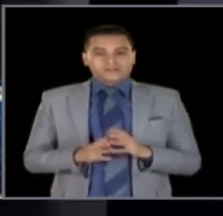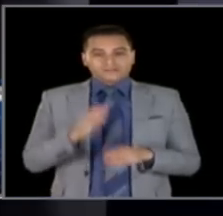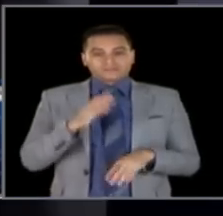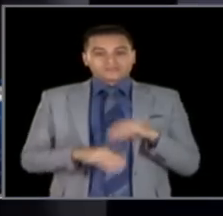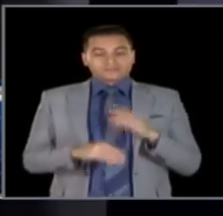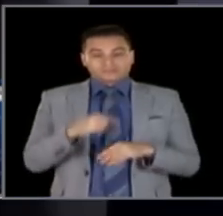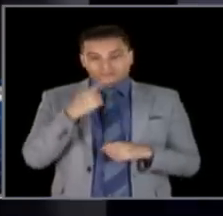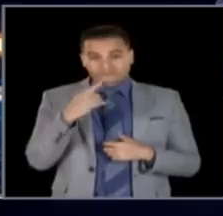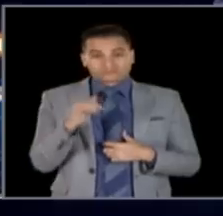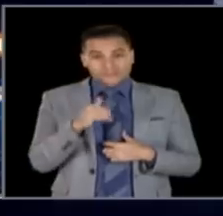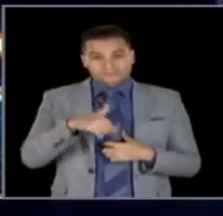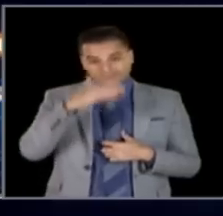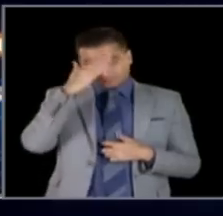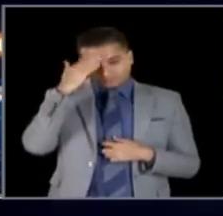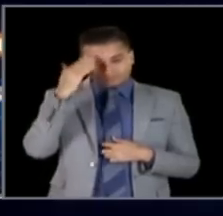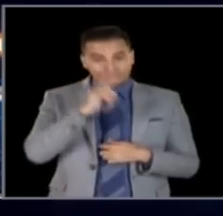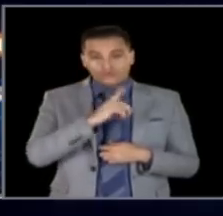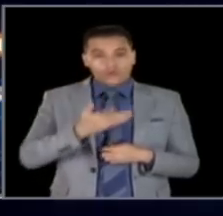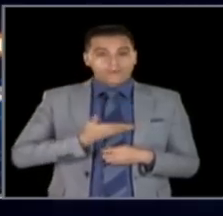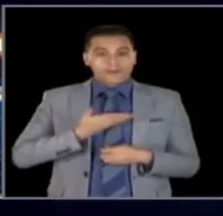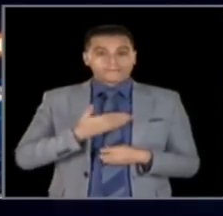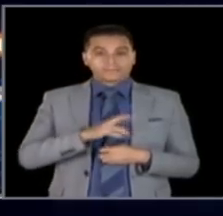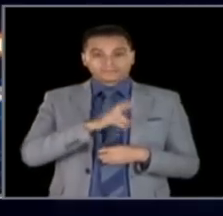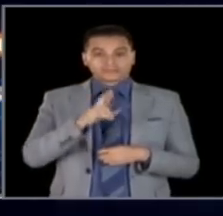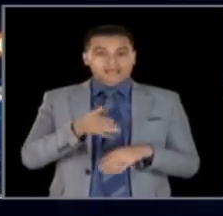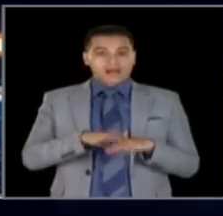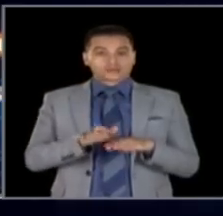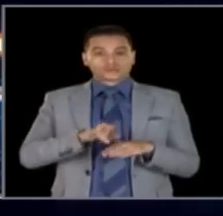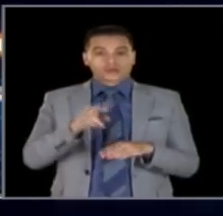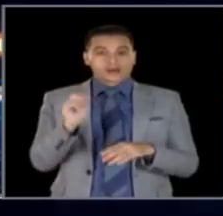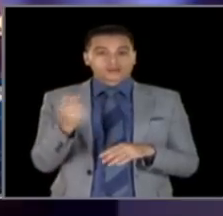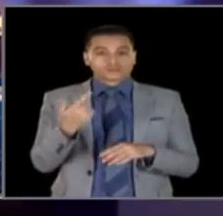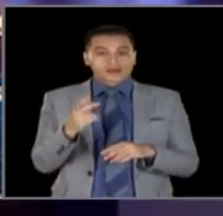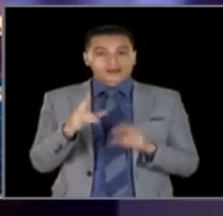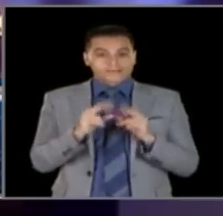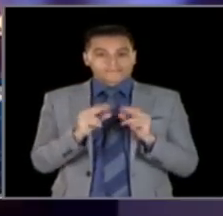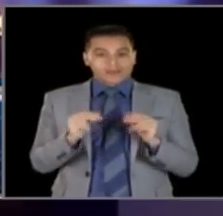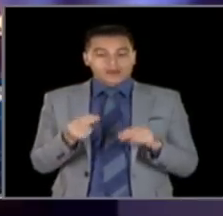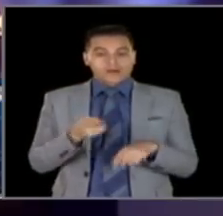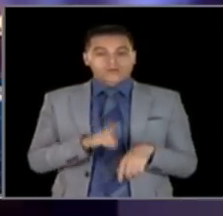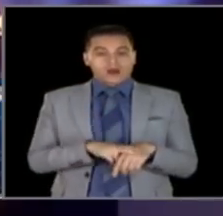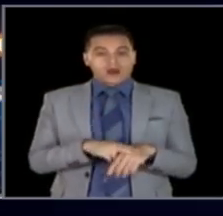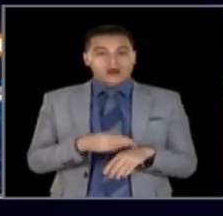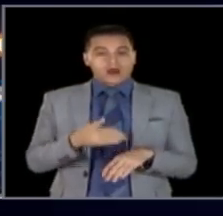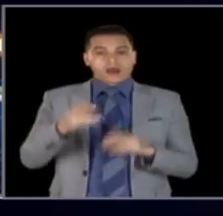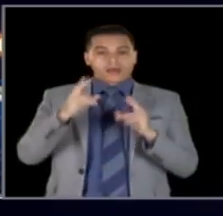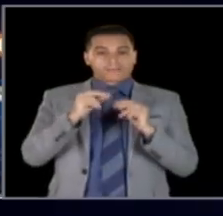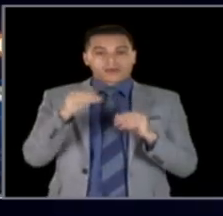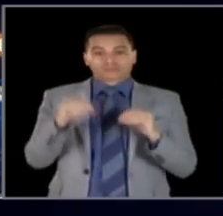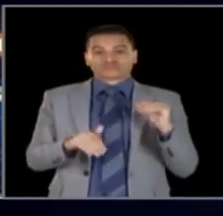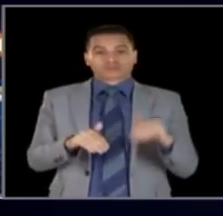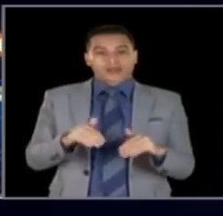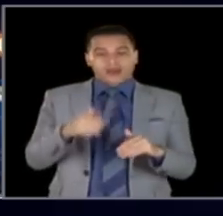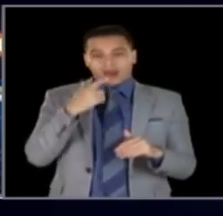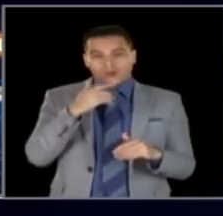عايز أقول لكم حاجة من الخبرة، عمرنا ما هنسأل في سؤال السرعة على لبنان ونسأل في سؤال الجغرافيا عن لبنان.